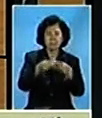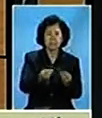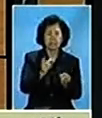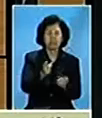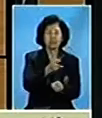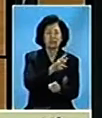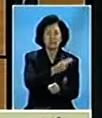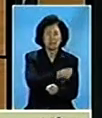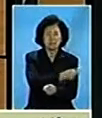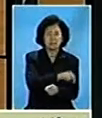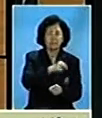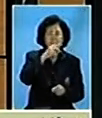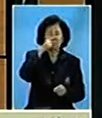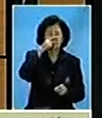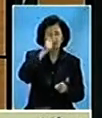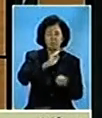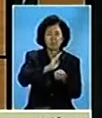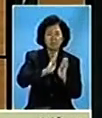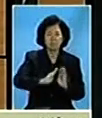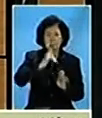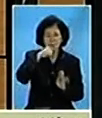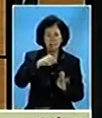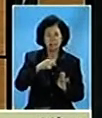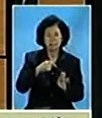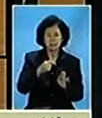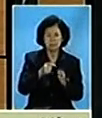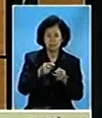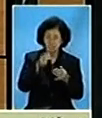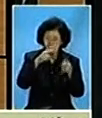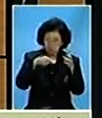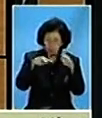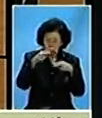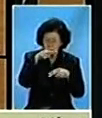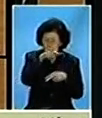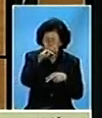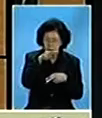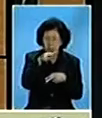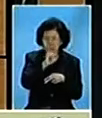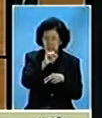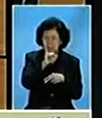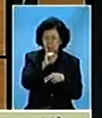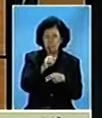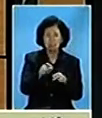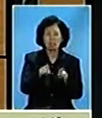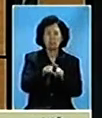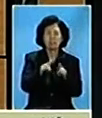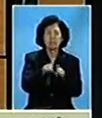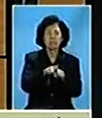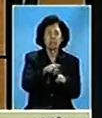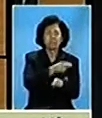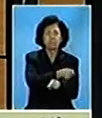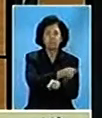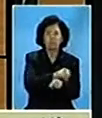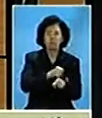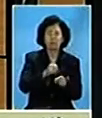แพทย์แผนไทยเนี่ยนะครับได้รับการดูแลไม่ดีเท่ากับการดูแลแพทย์แผนประยุกต์เพราะว่าคุณหม